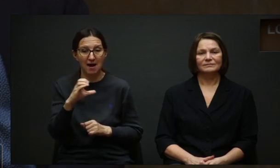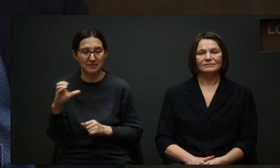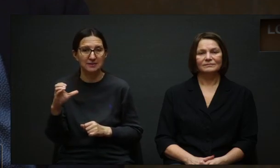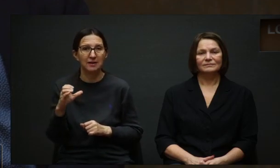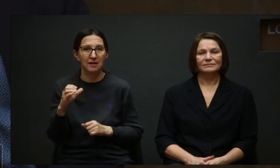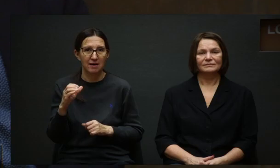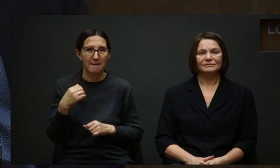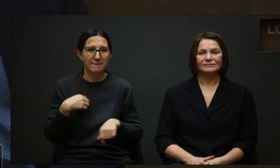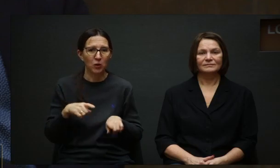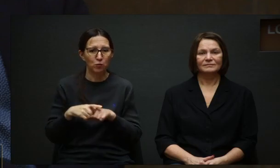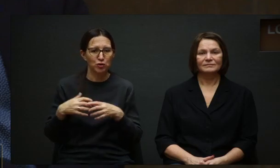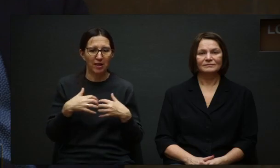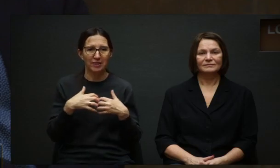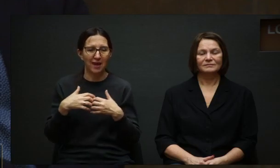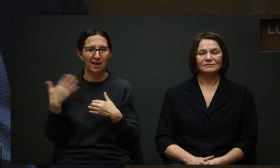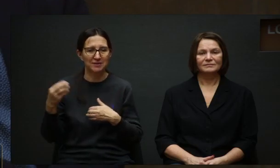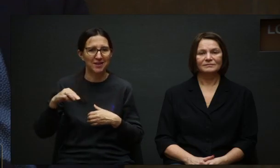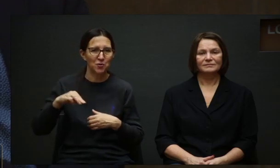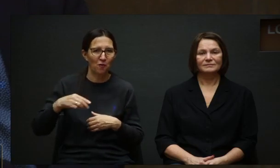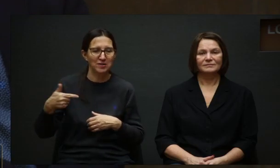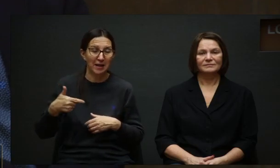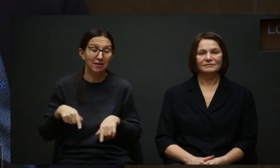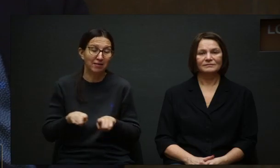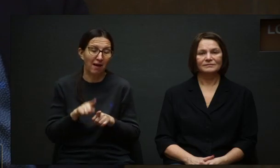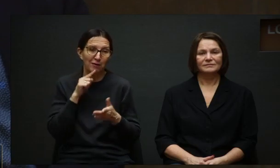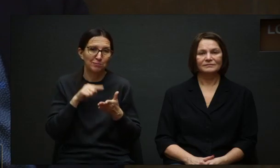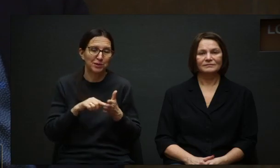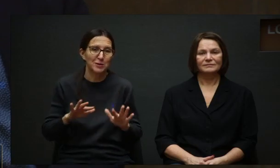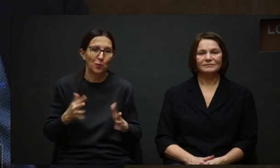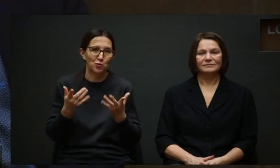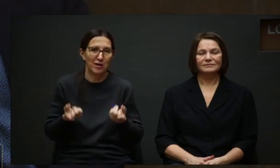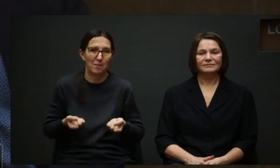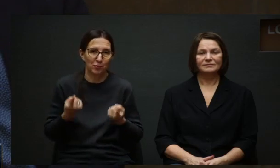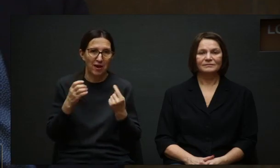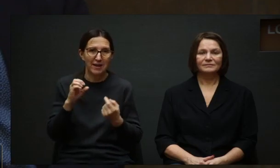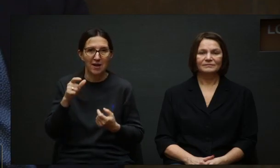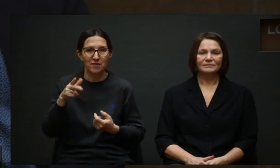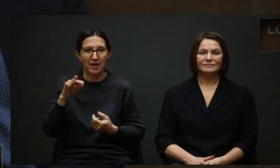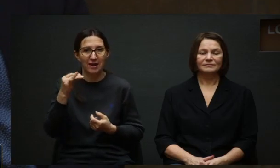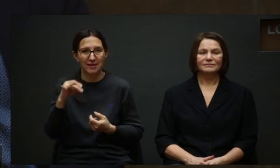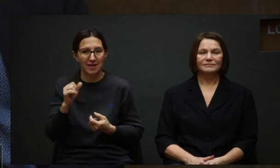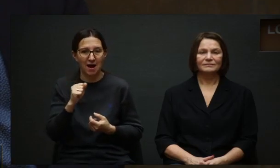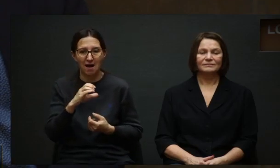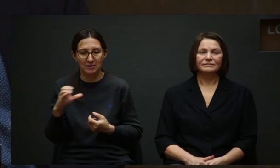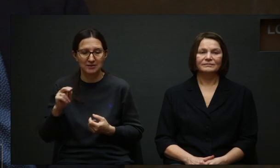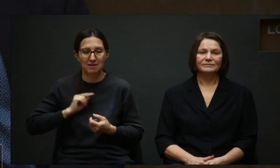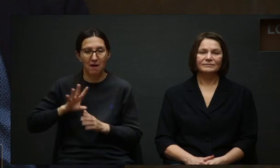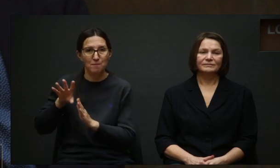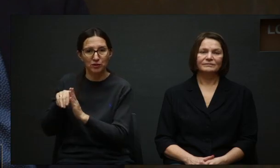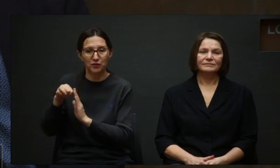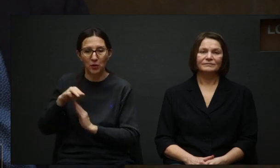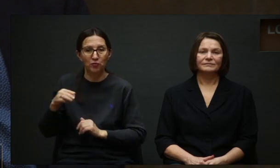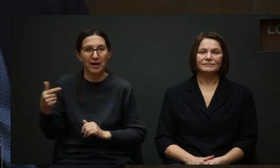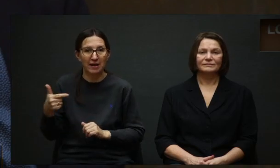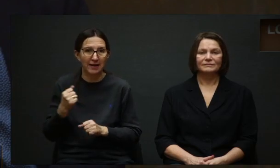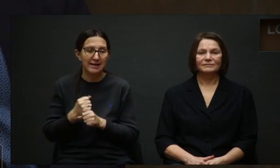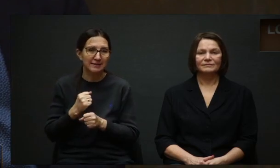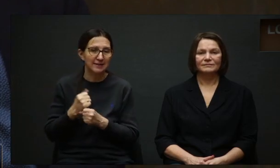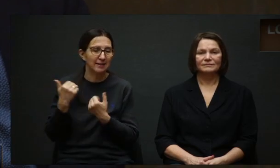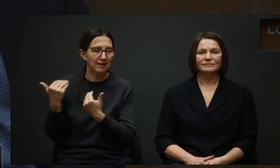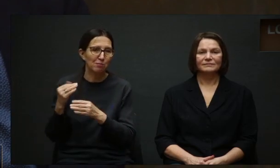с Третьяковской галереей. Как-то так случайно получилось, что Евгения Асса работает в Третьяковской галерее, делает